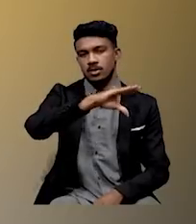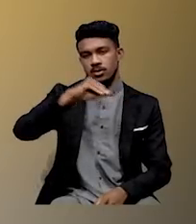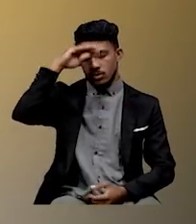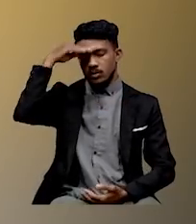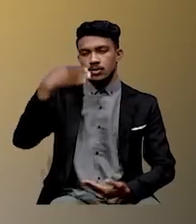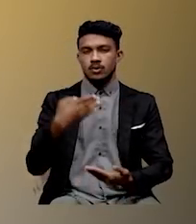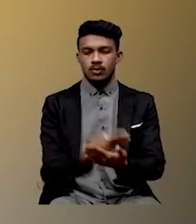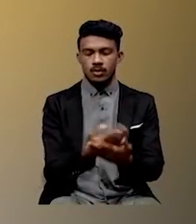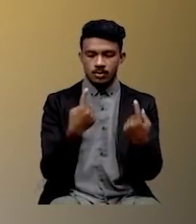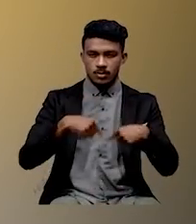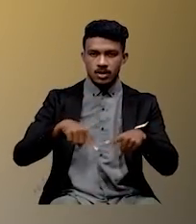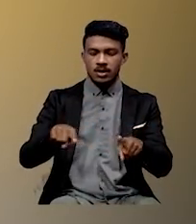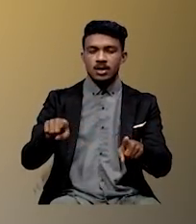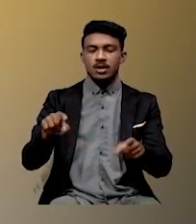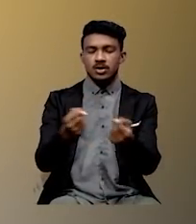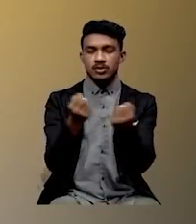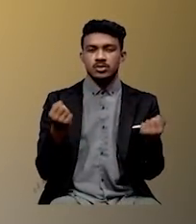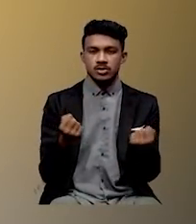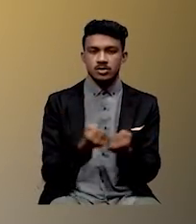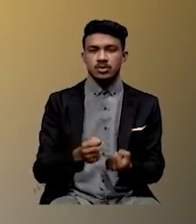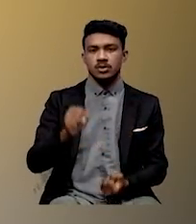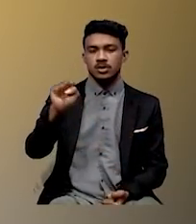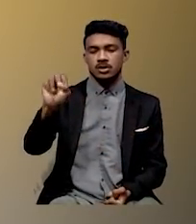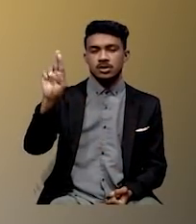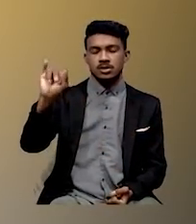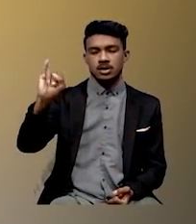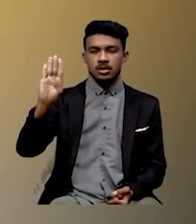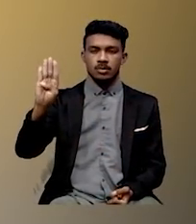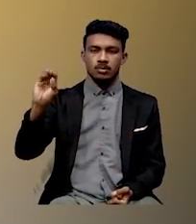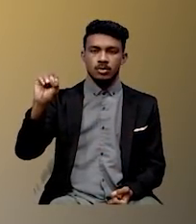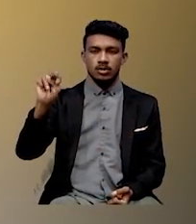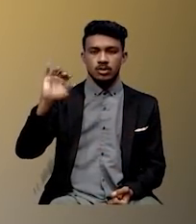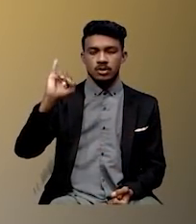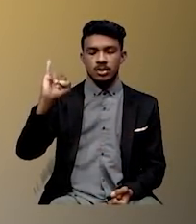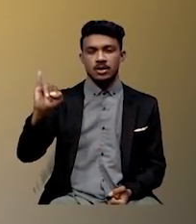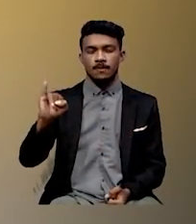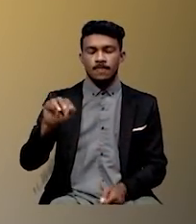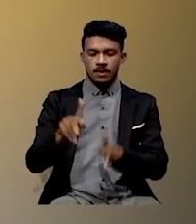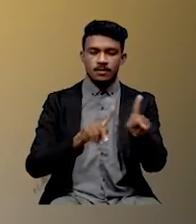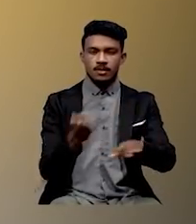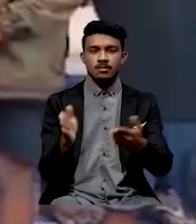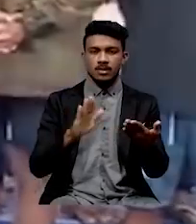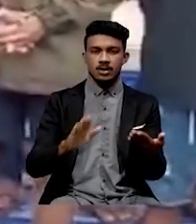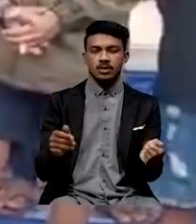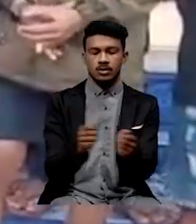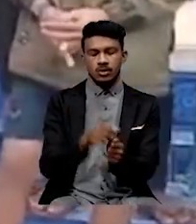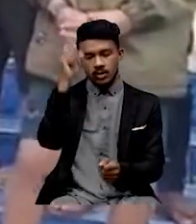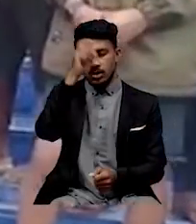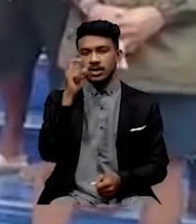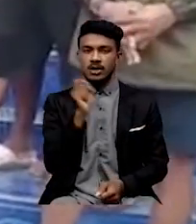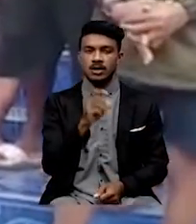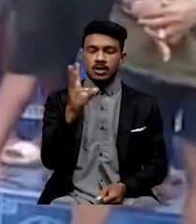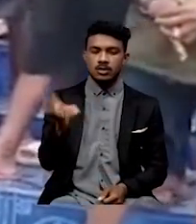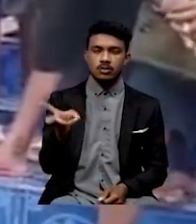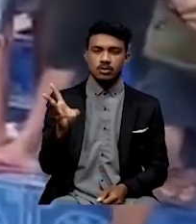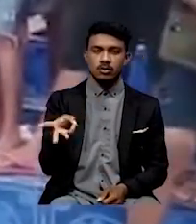pertence ba suku Sibuni Rasik. Hafuin acontecimento mate isin Albano Bauloe Baretu honia idadi nen nulu resin